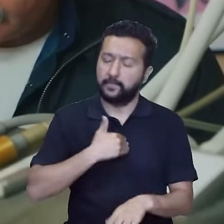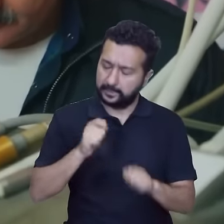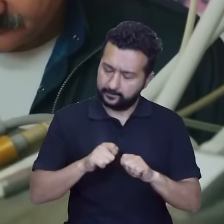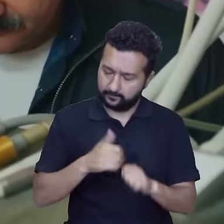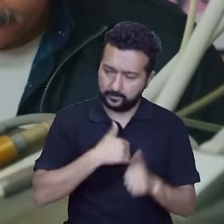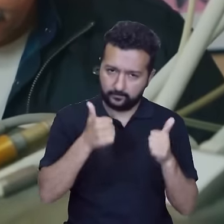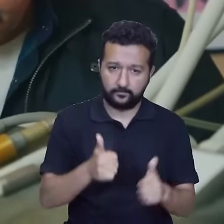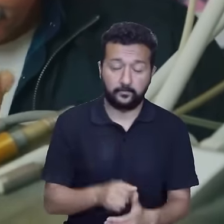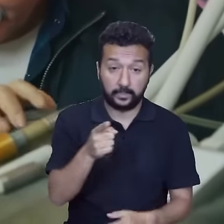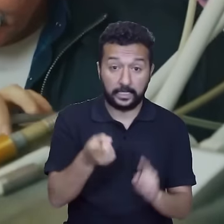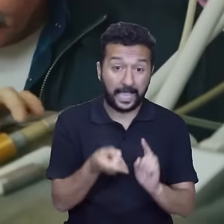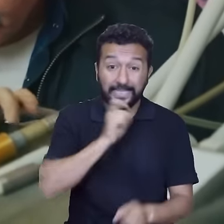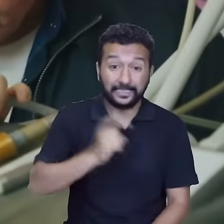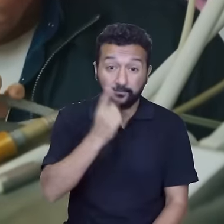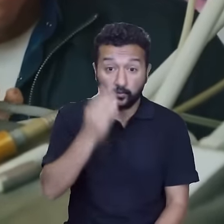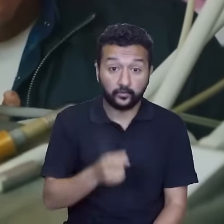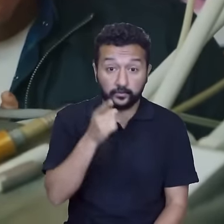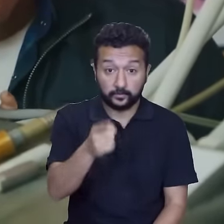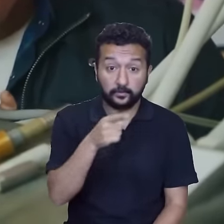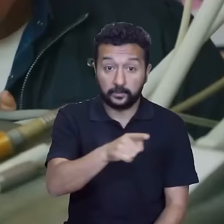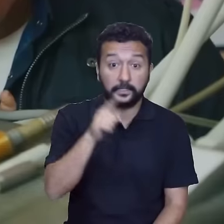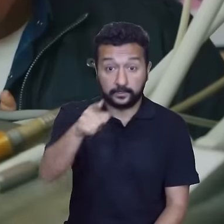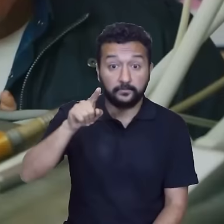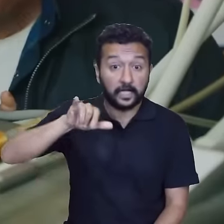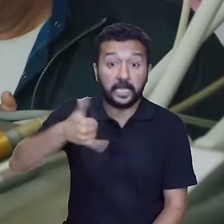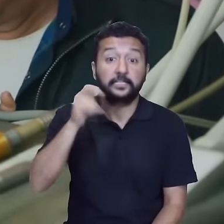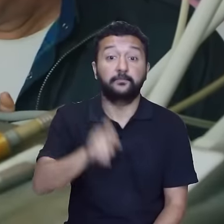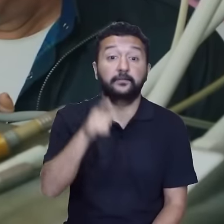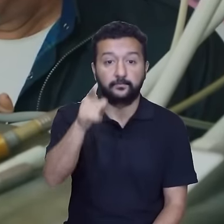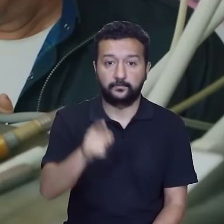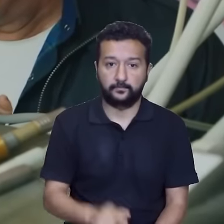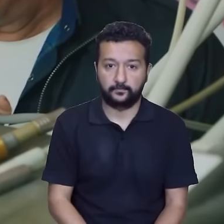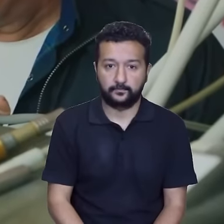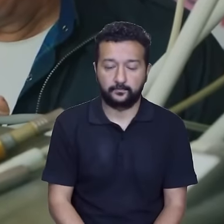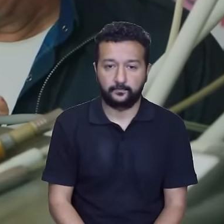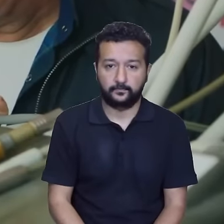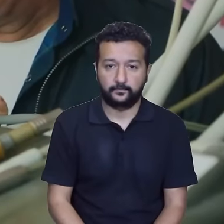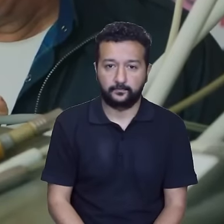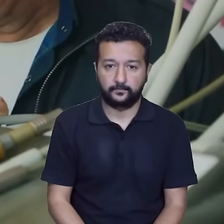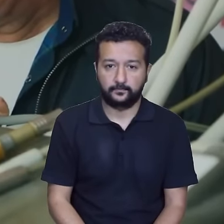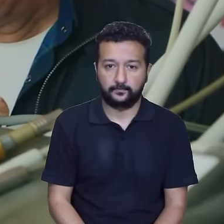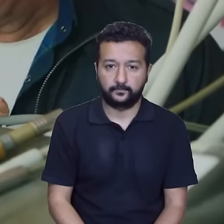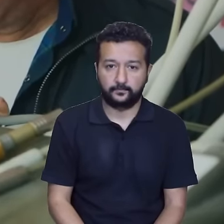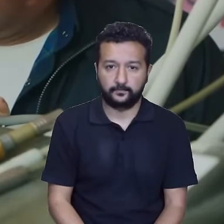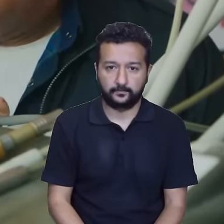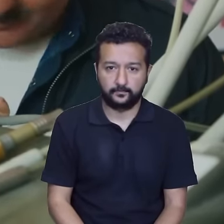şey. Hala aksi bir şey olursa Allah oyarım seni. Dolgu aletinin ucunu